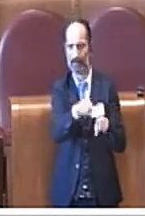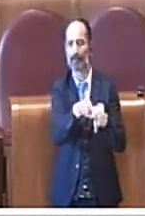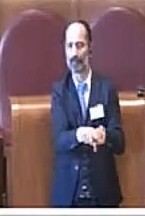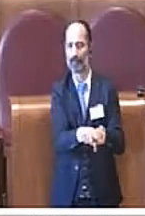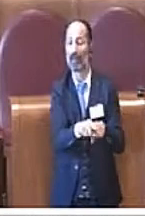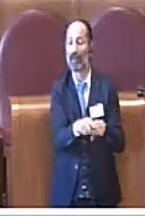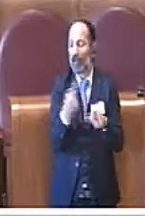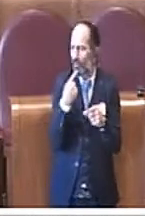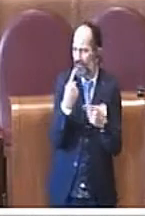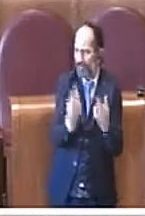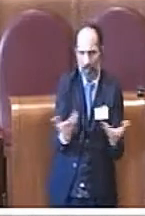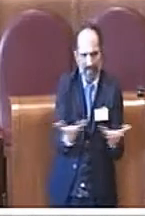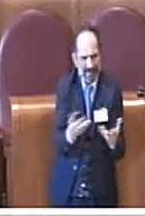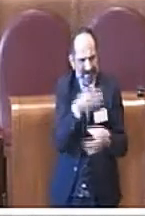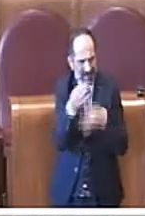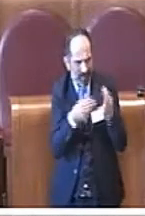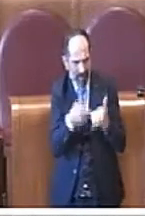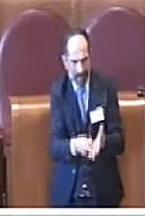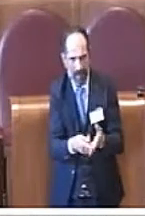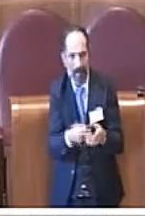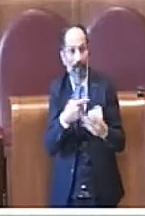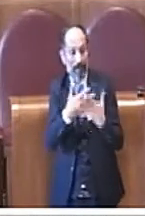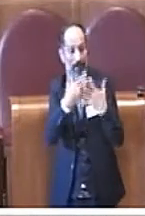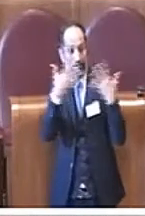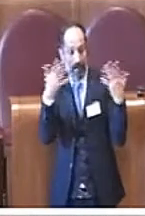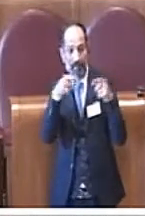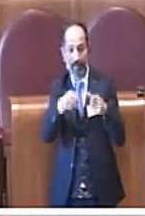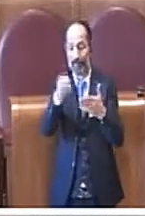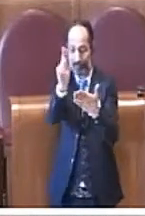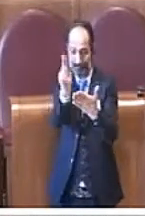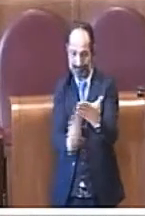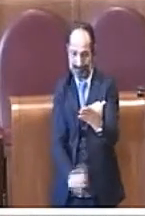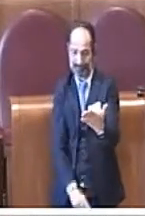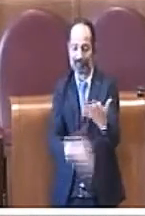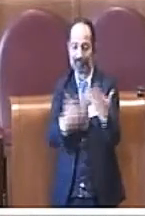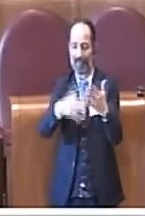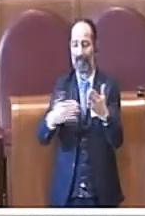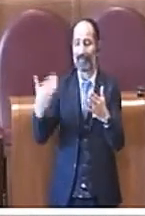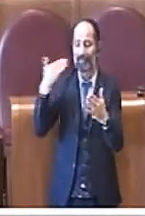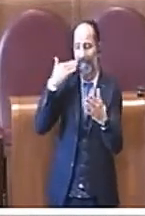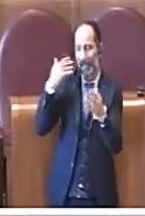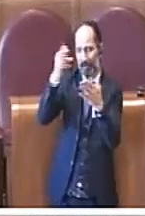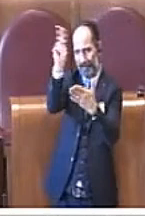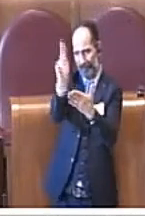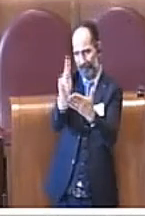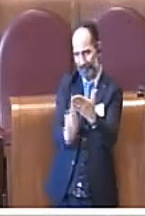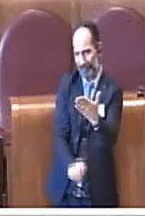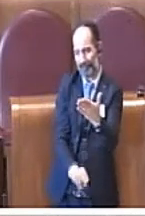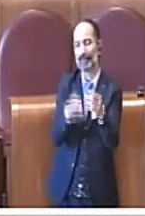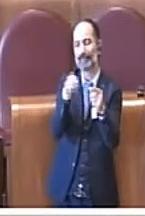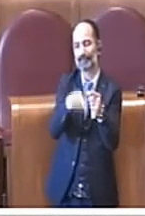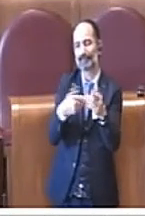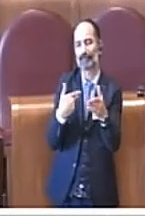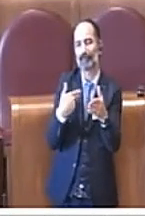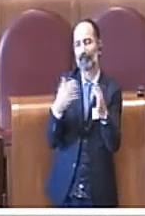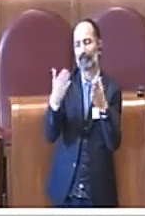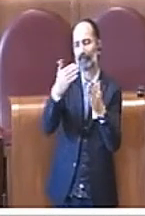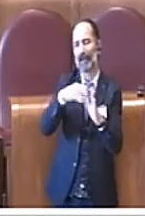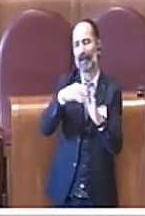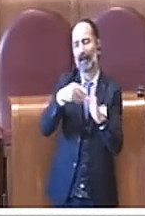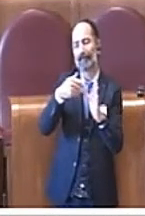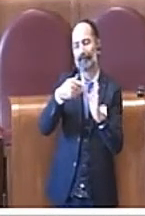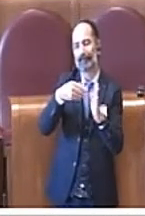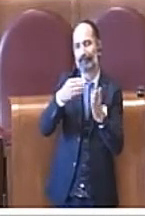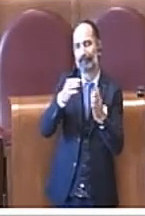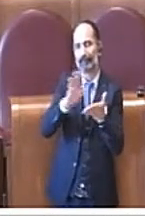Che cosa voglio dire con questo? Che chiaramente sono stati iscritti appunto questi debiti nel piano